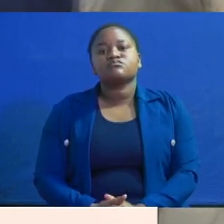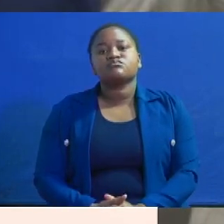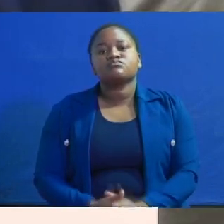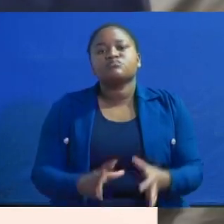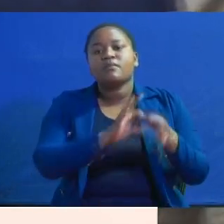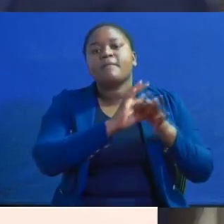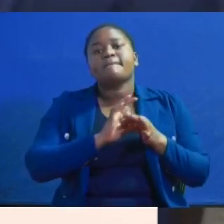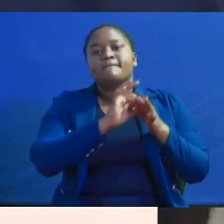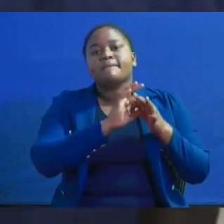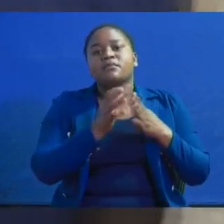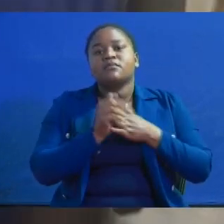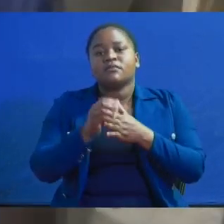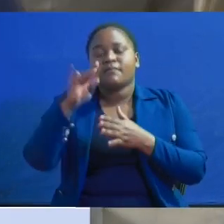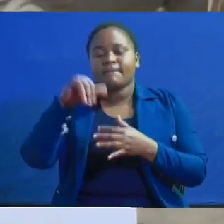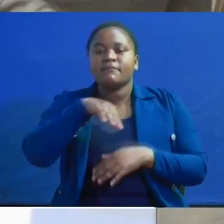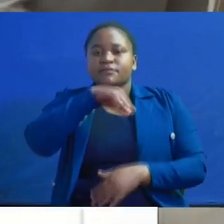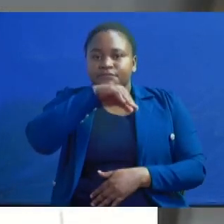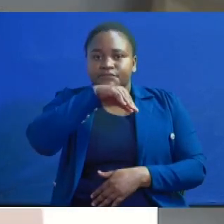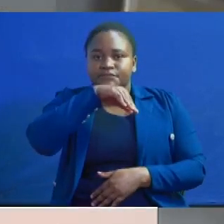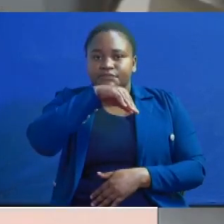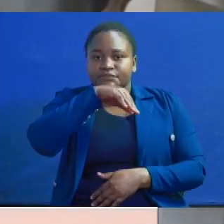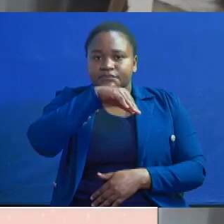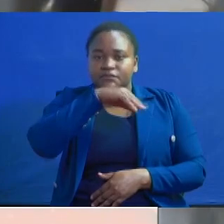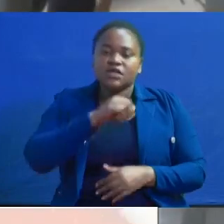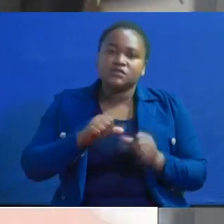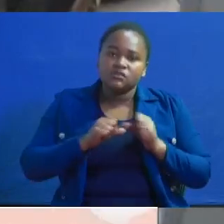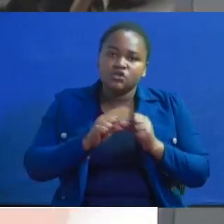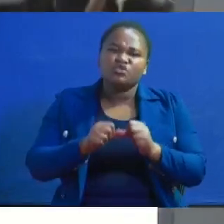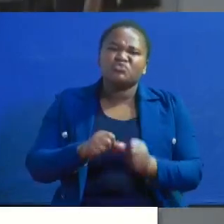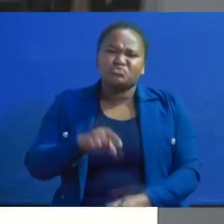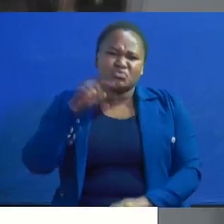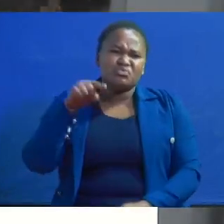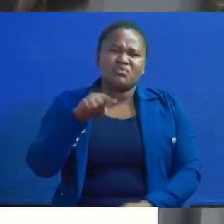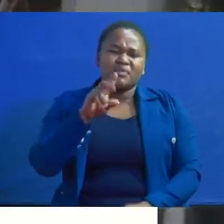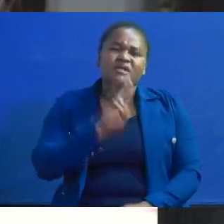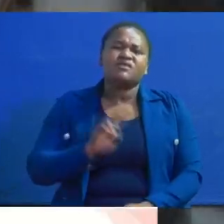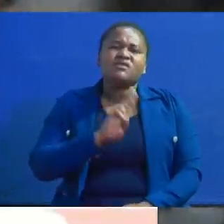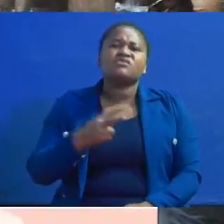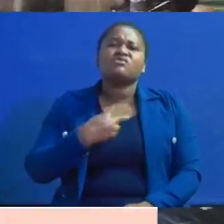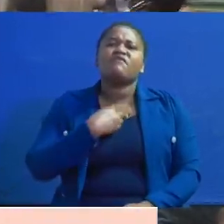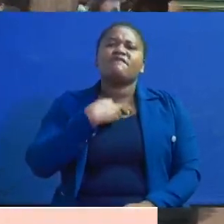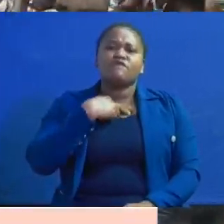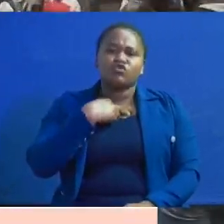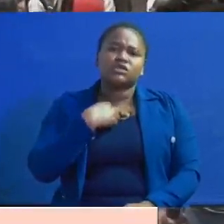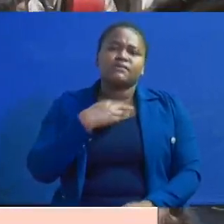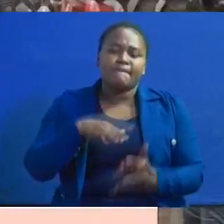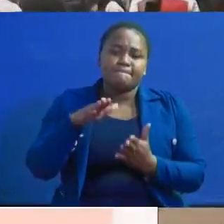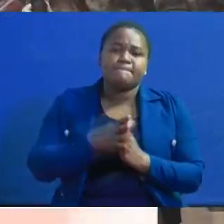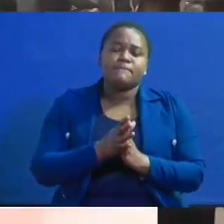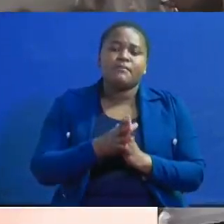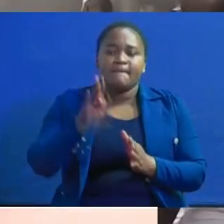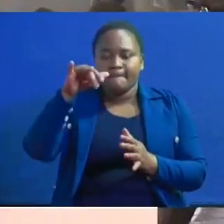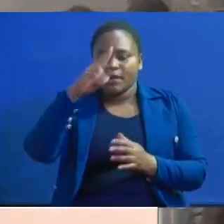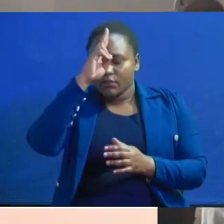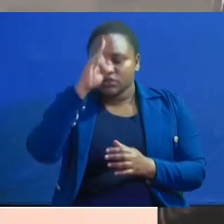Muungano wa Azimio ukiongozwa na Raila Odinga umezidi kukemea vikali matumizi ya nguvu kupita kiasi na